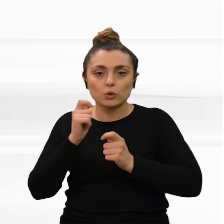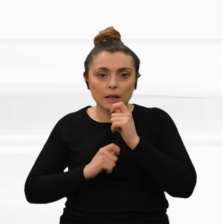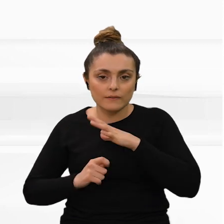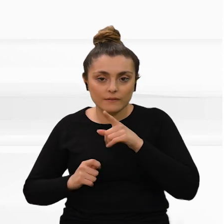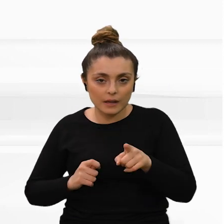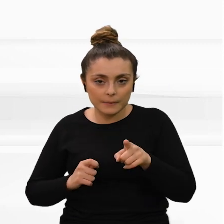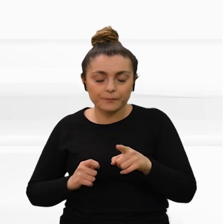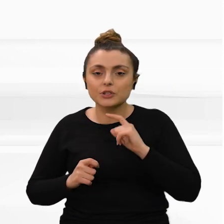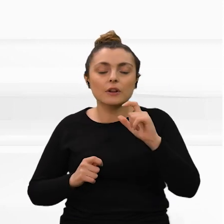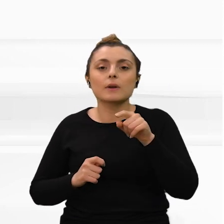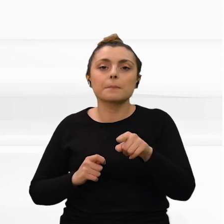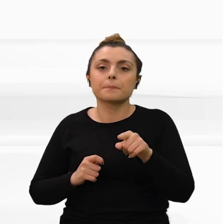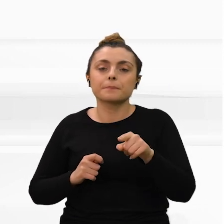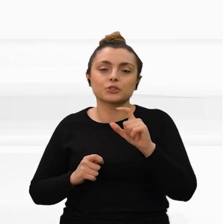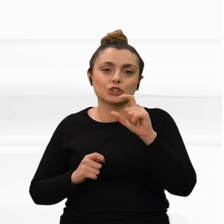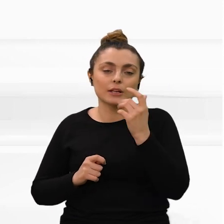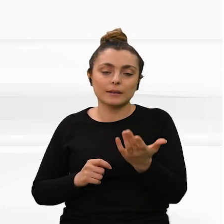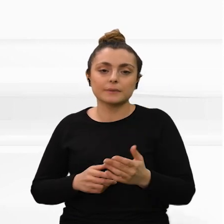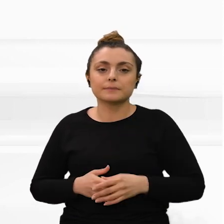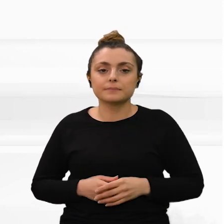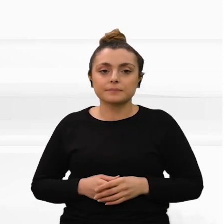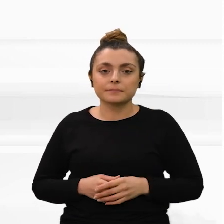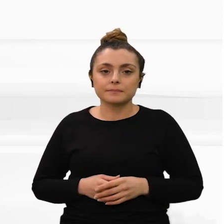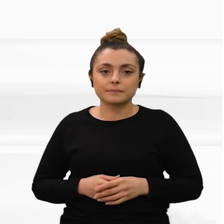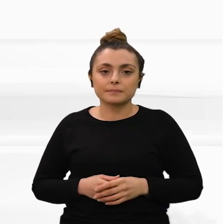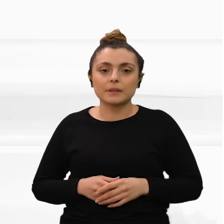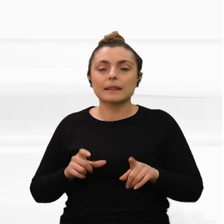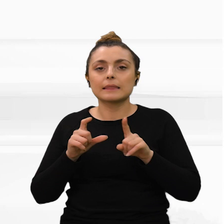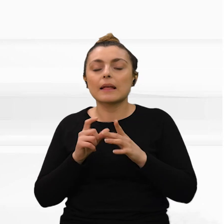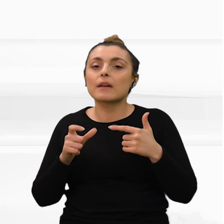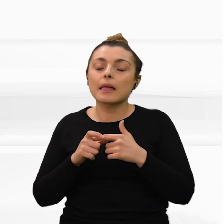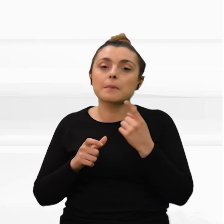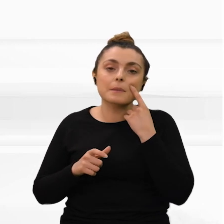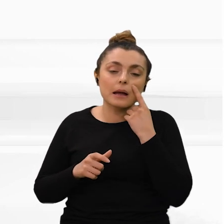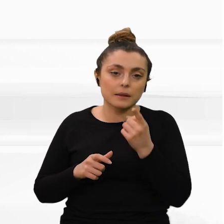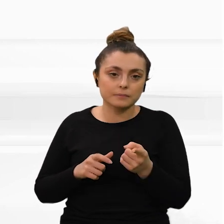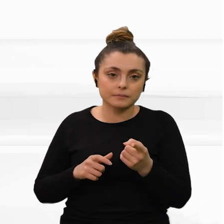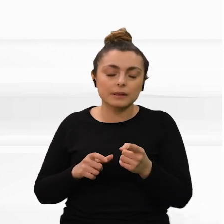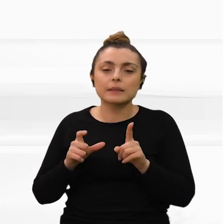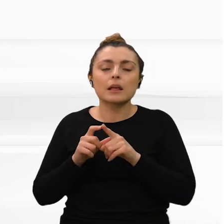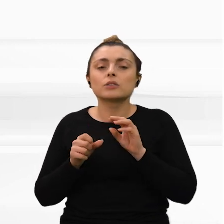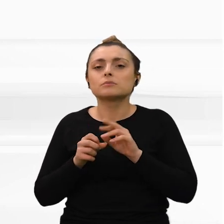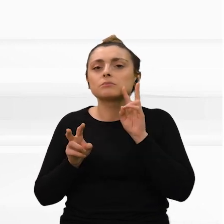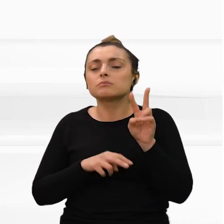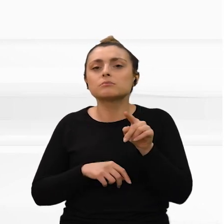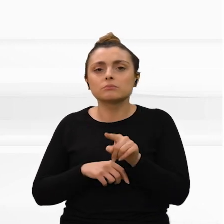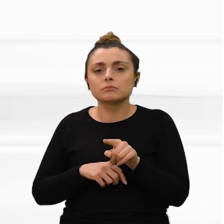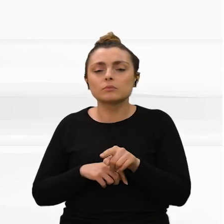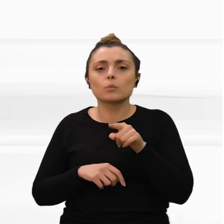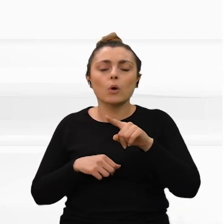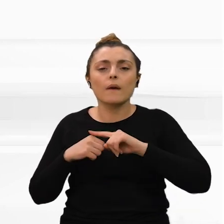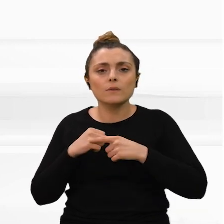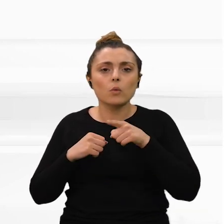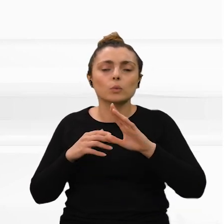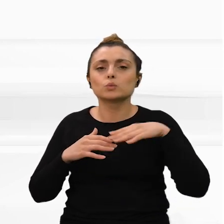kullanılmış cevabınız C seçeneği çok iyiydi bakalım de seçeneğine bakalım